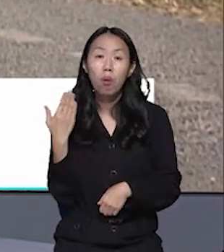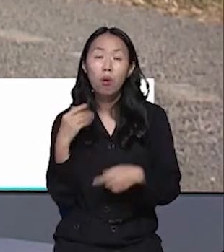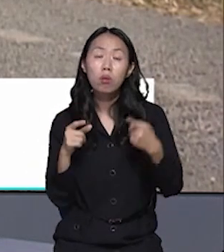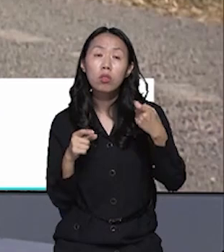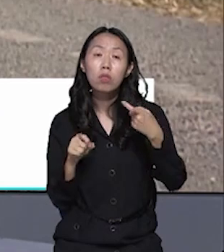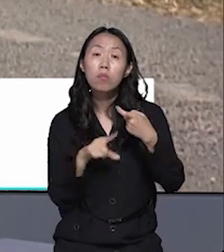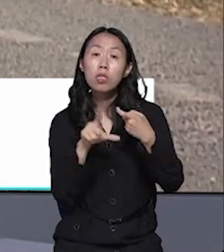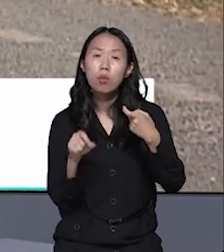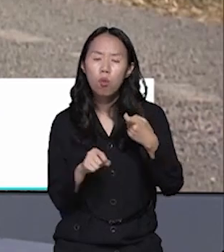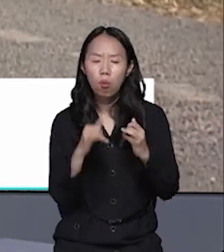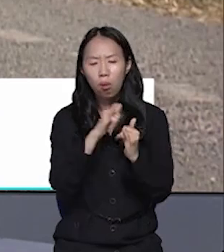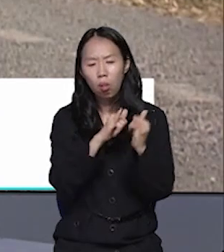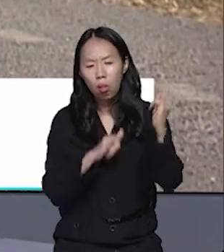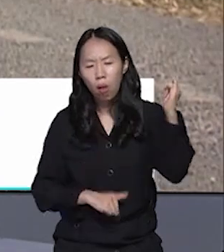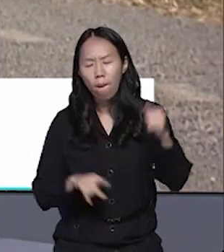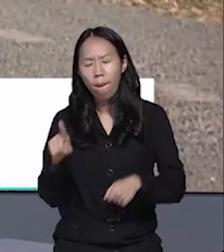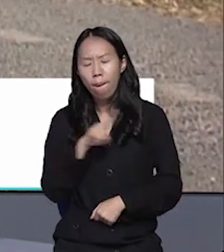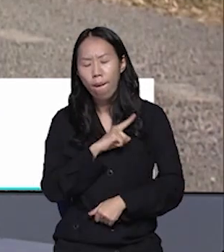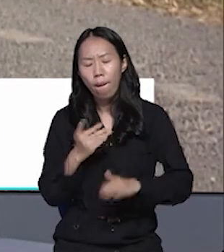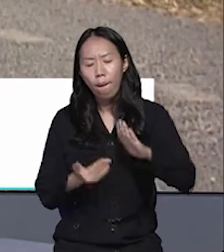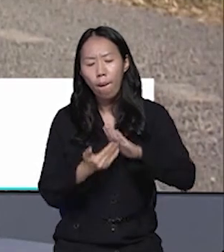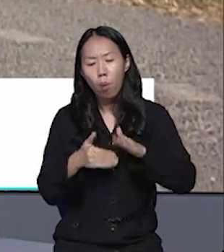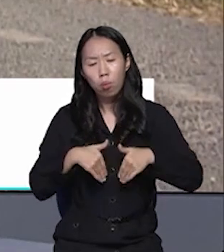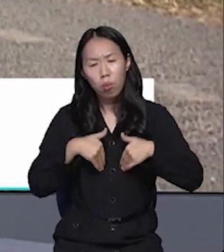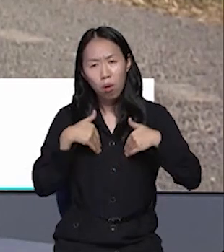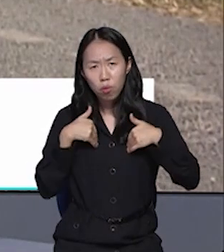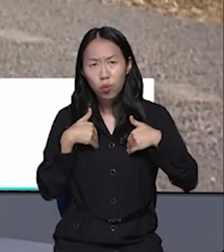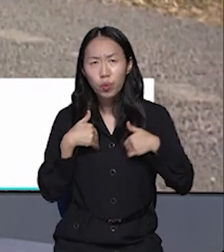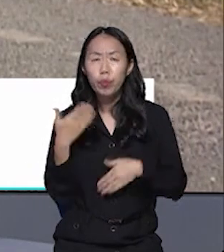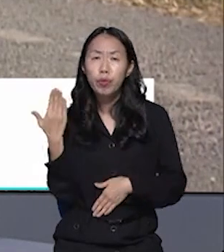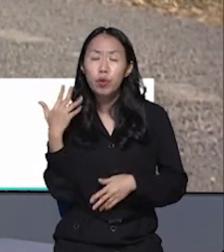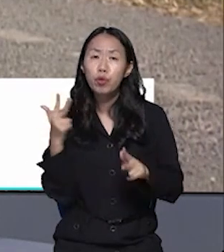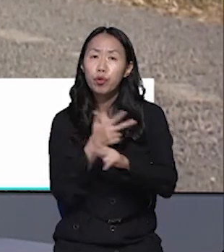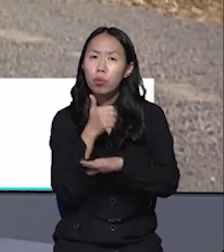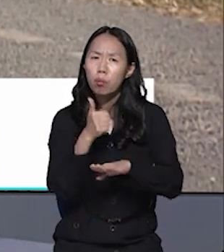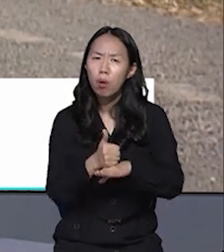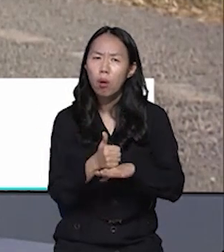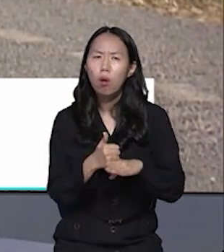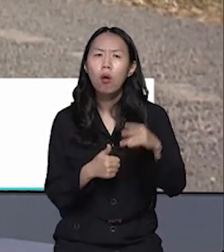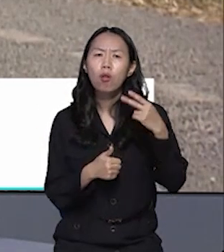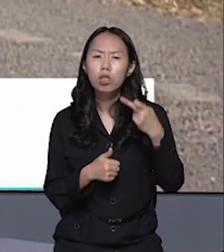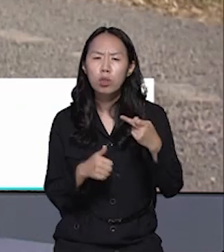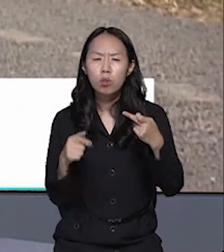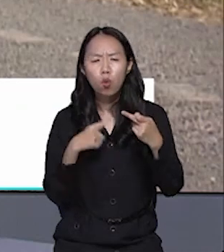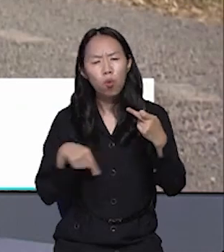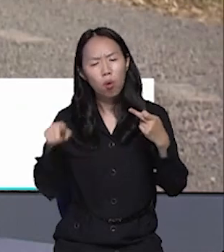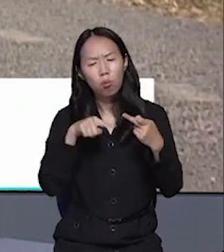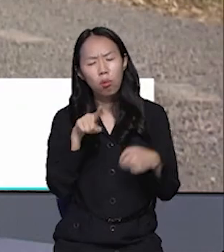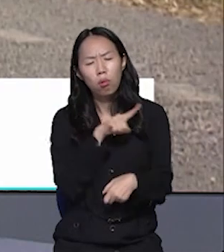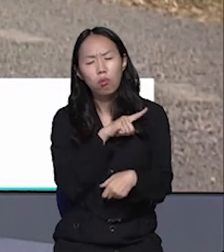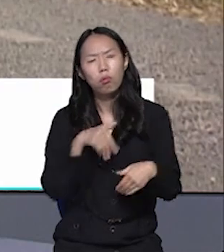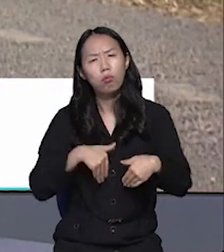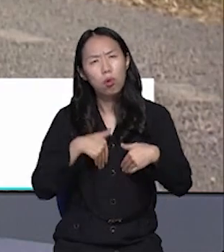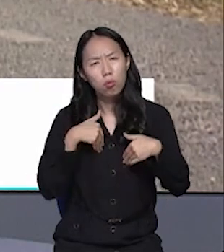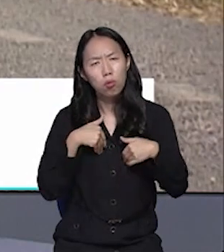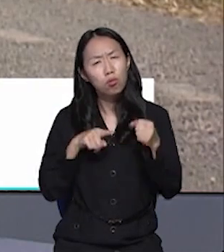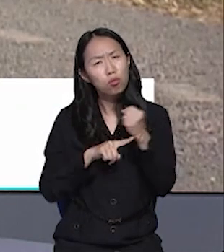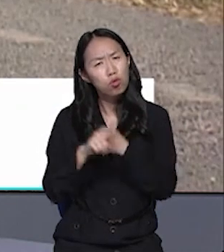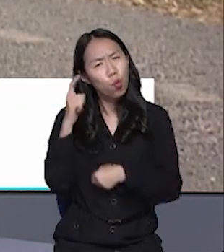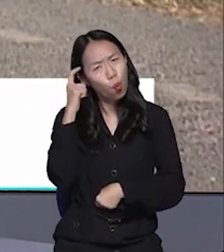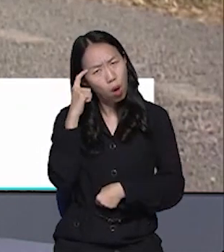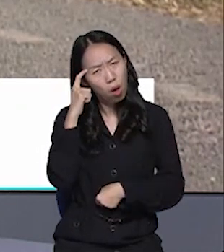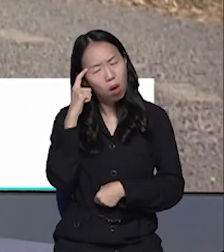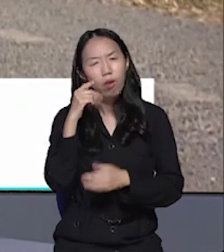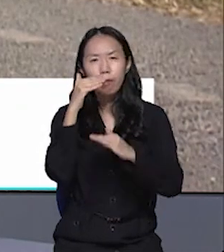전남은 역대 최고기온을 경신했고 지난 주말에는 12월 중 최고기온을 기록하기도 했습니다 그 이유를 고영민